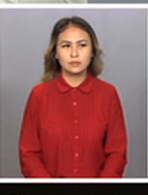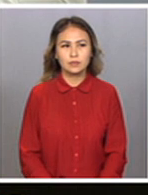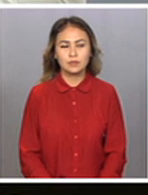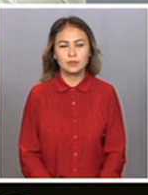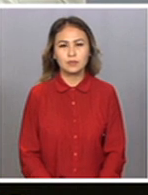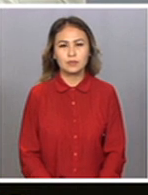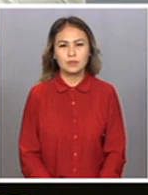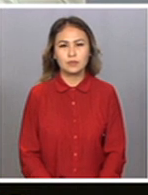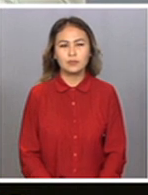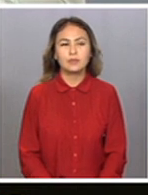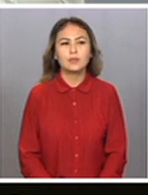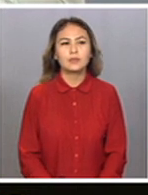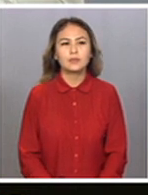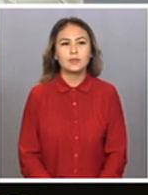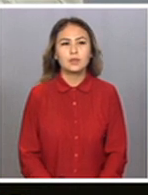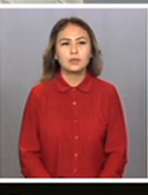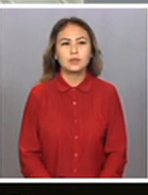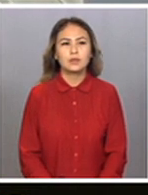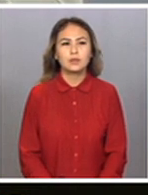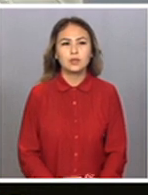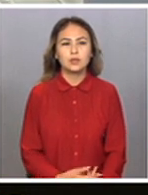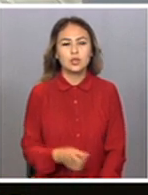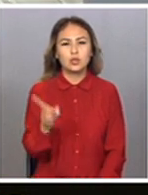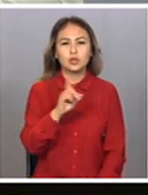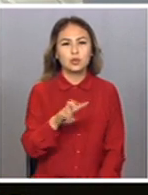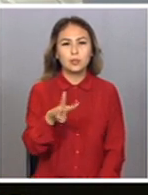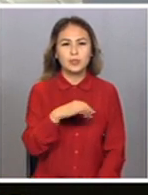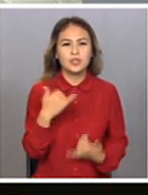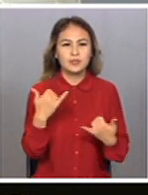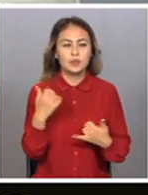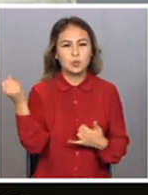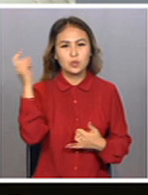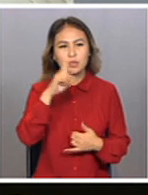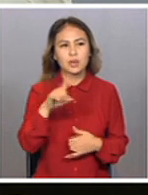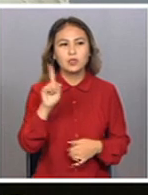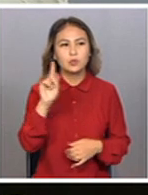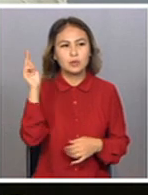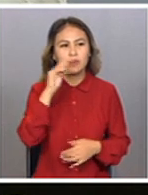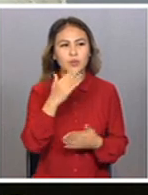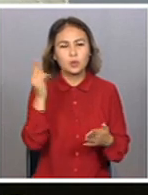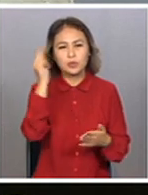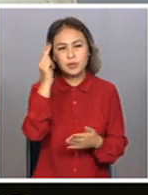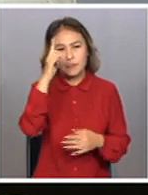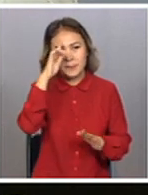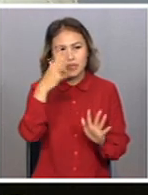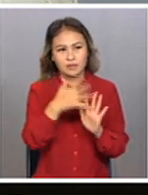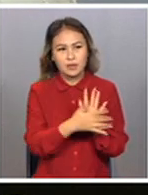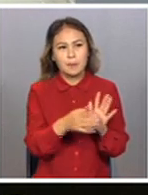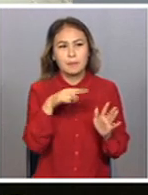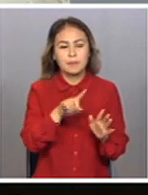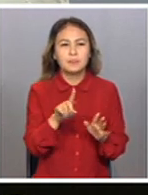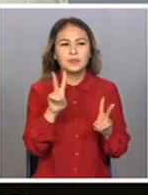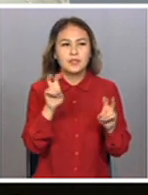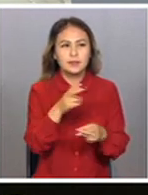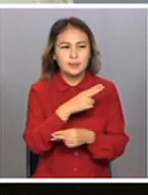Ребята, что мы сегодня узнали? Чему научились? Вы научились понимать ключевые